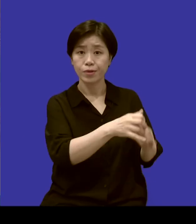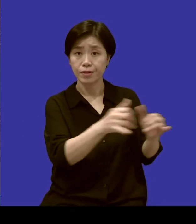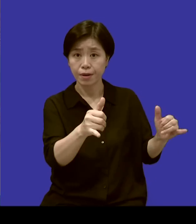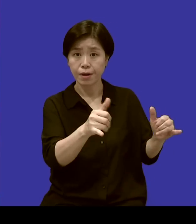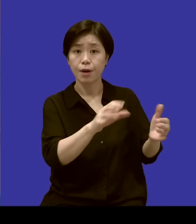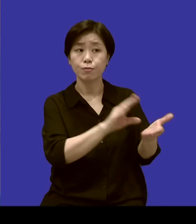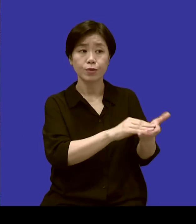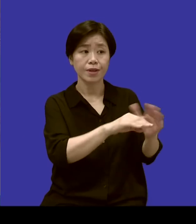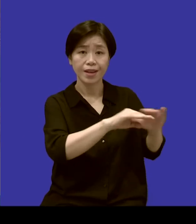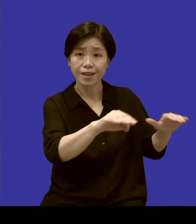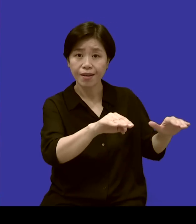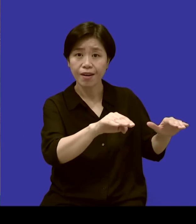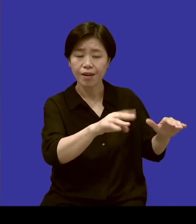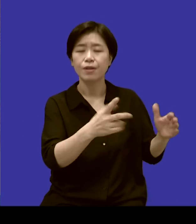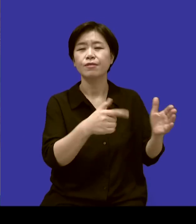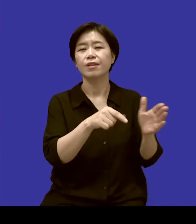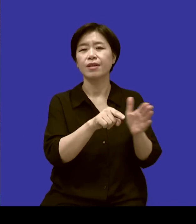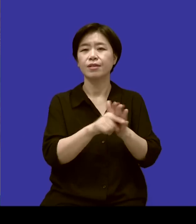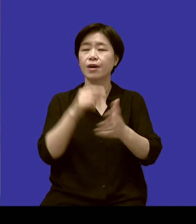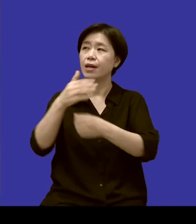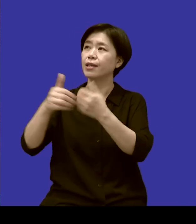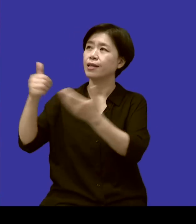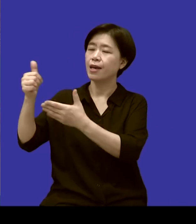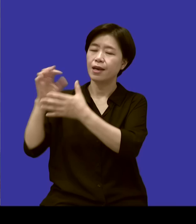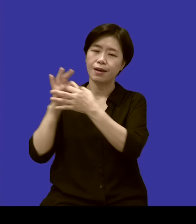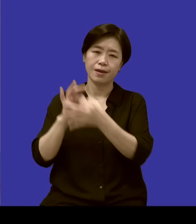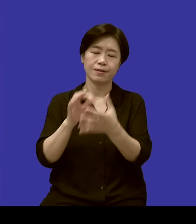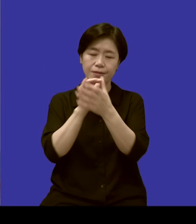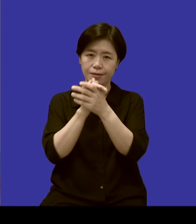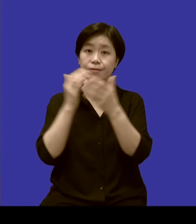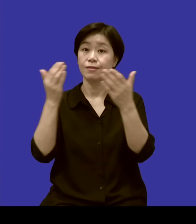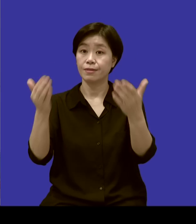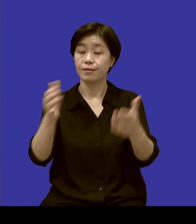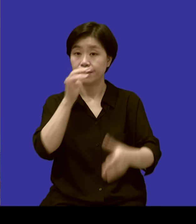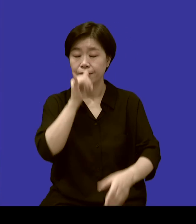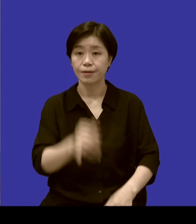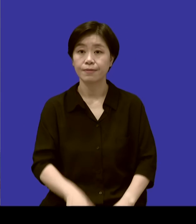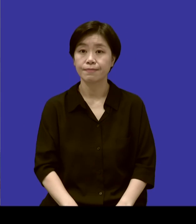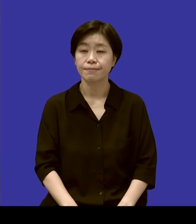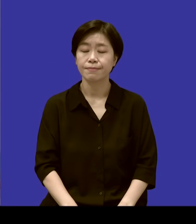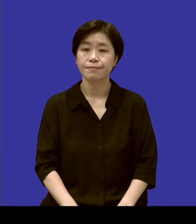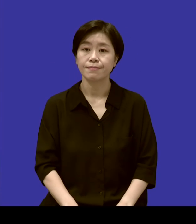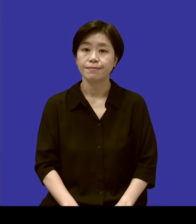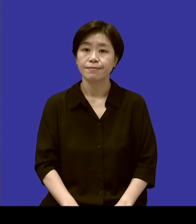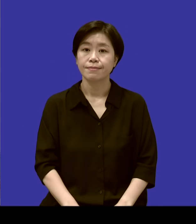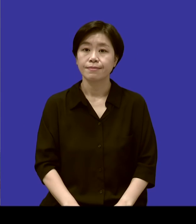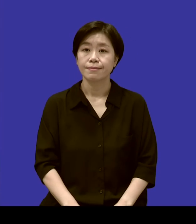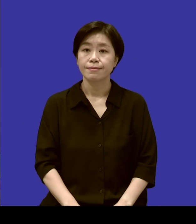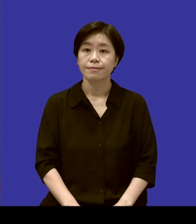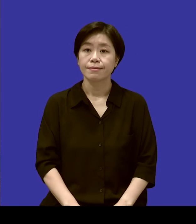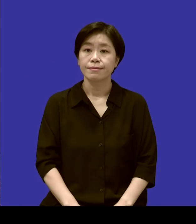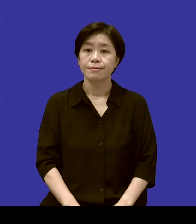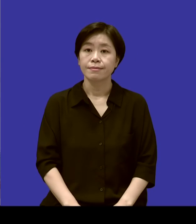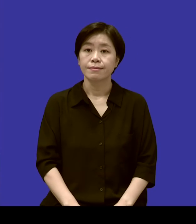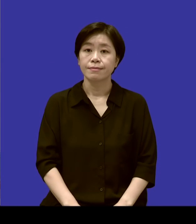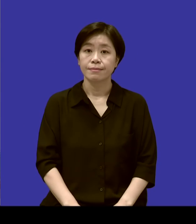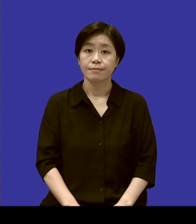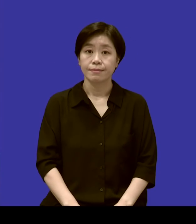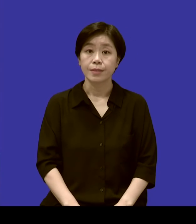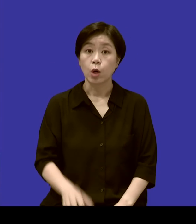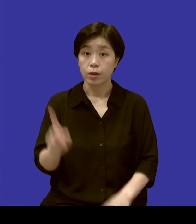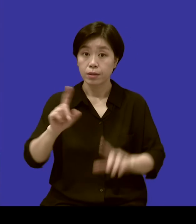예. 또 열매를 맺어야 되니까 또 어머나. 하나님께 기도하게 됐고, 그러던 와중에 또 하나님께서 또 어느 목사님이 제 머리에